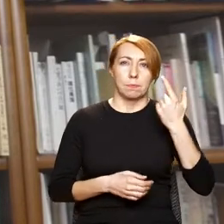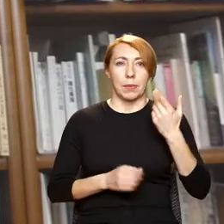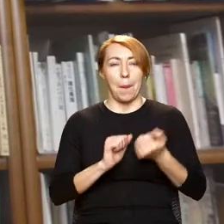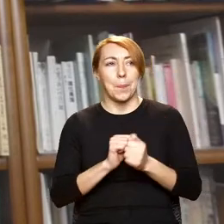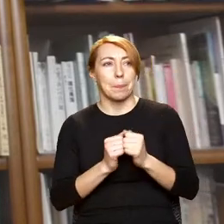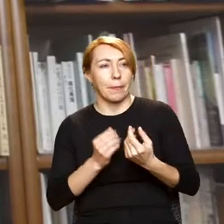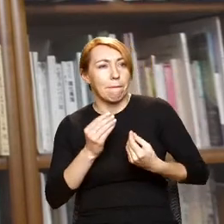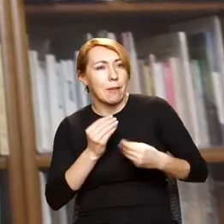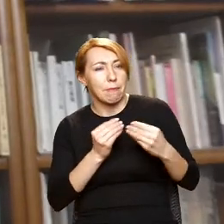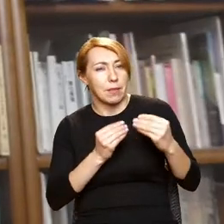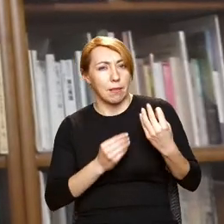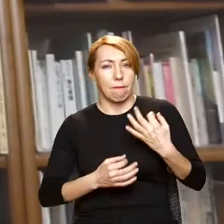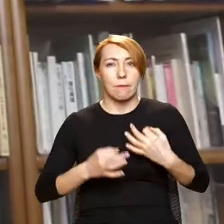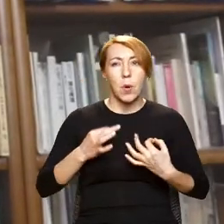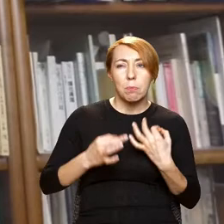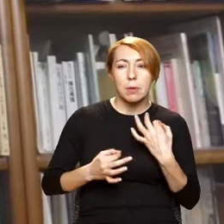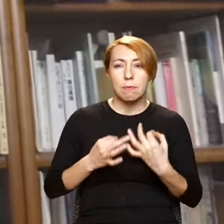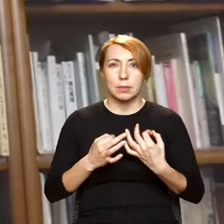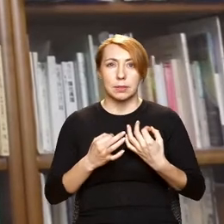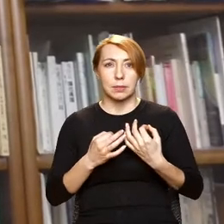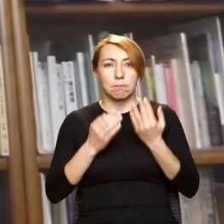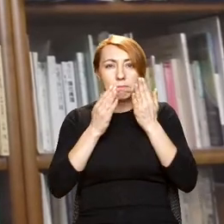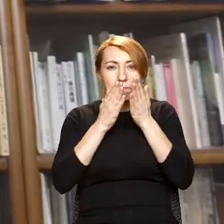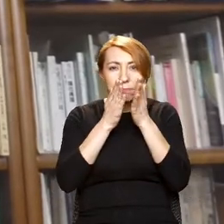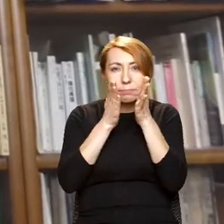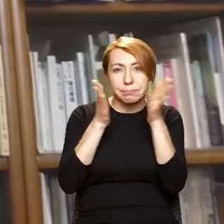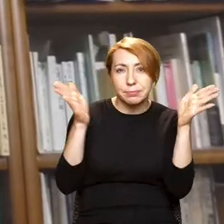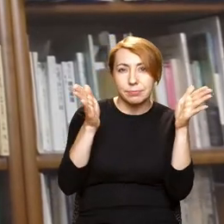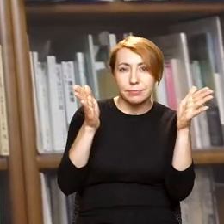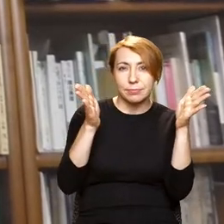wątpliwości, poszerza się pole widzenia.